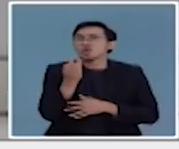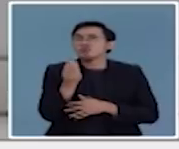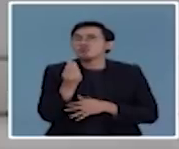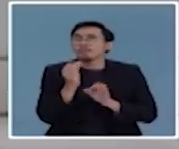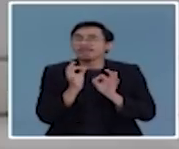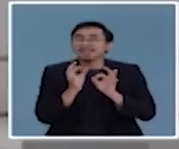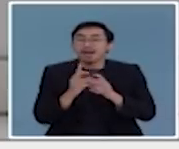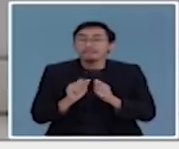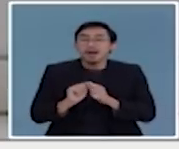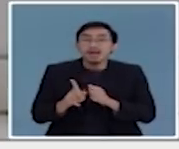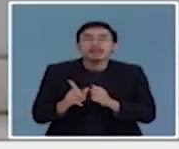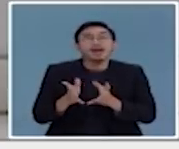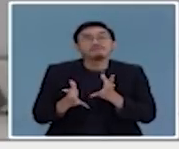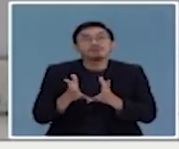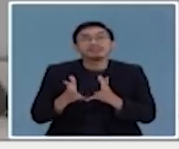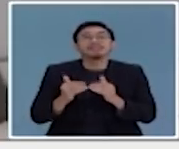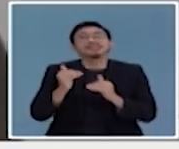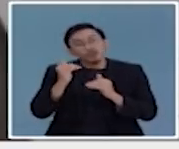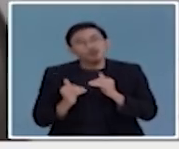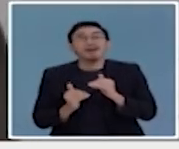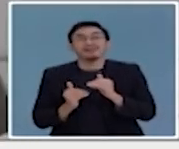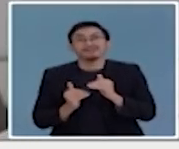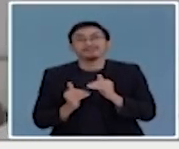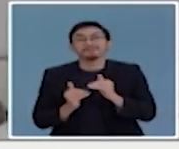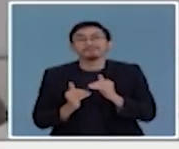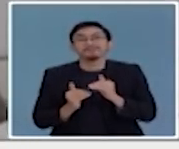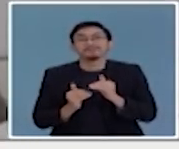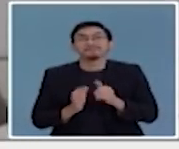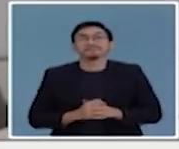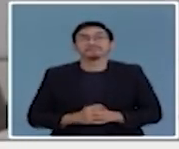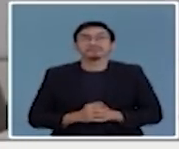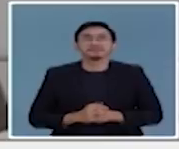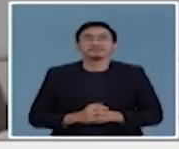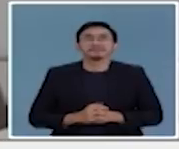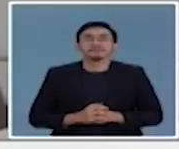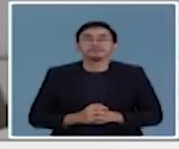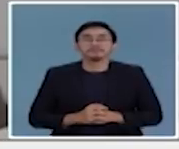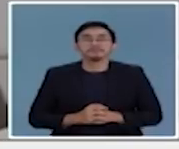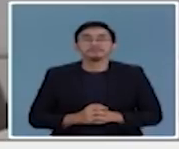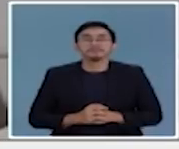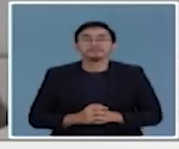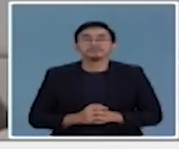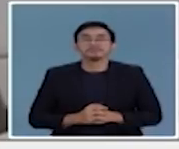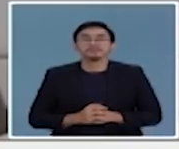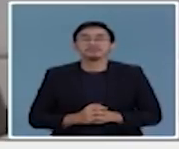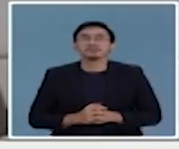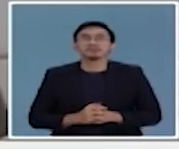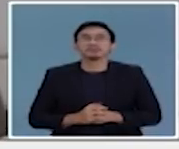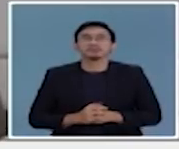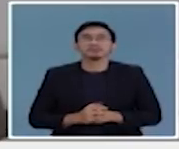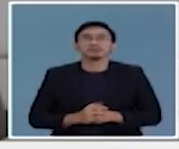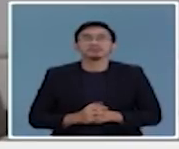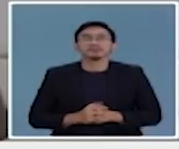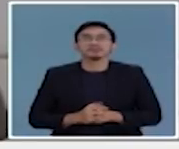lebih diturunkan ya. Turunkan lah ya, lebih diturunkan gitu. Soalnya kan banyak ada orang yang